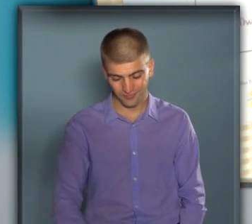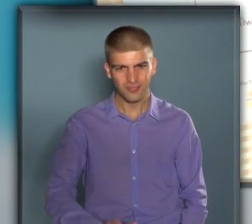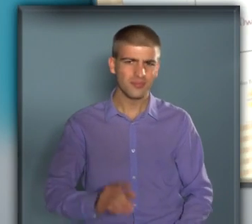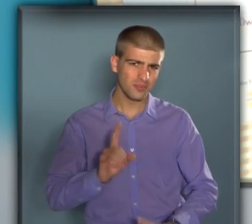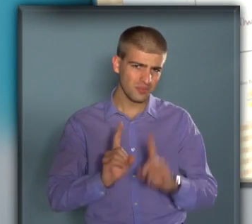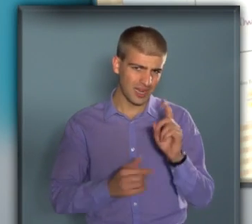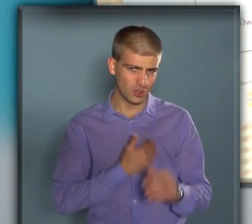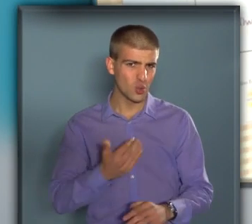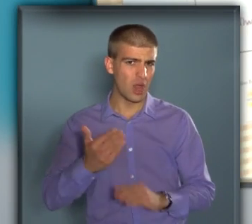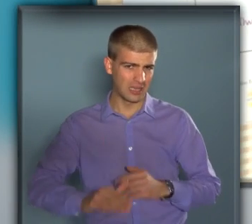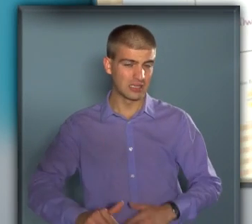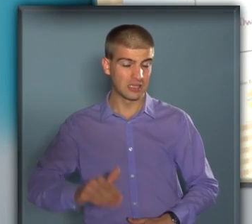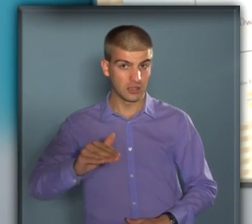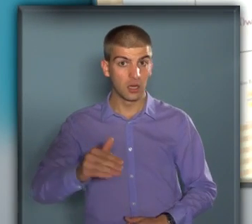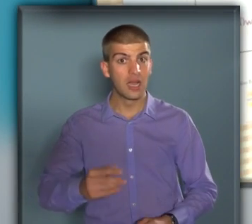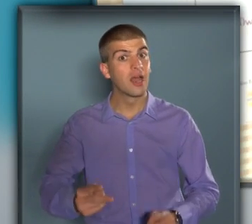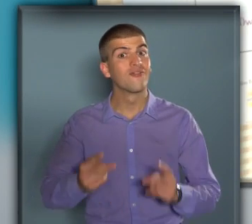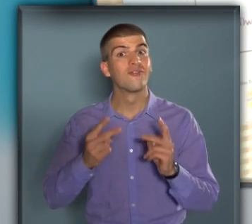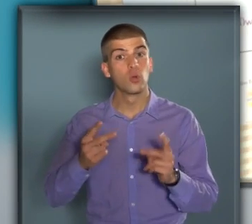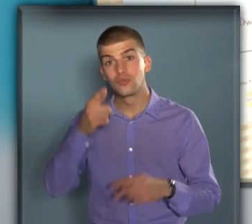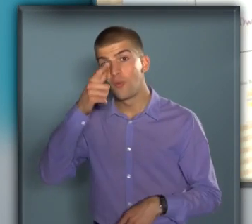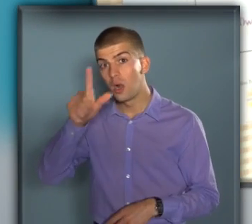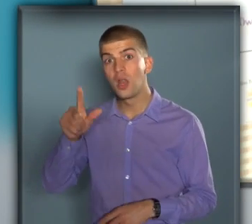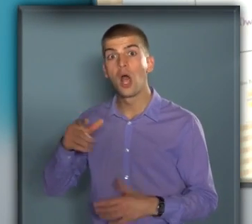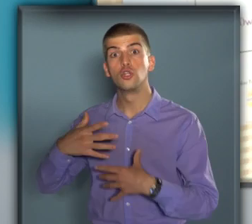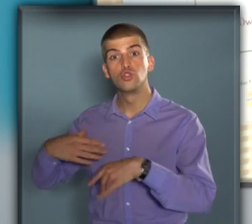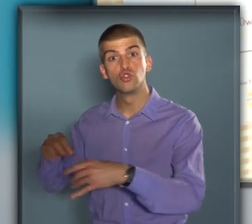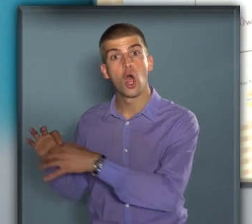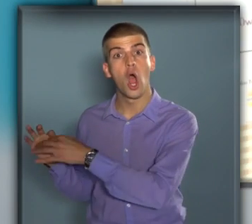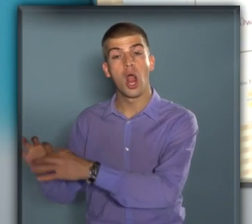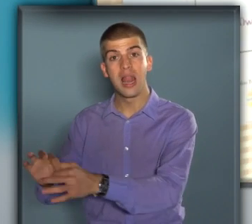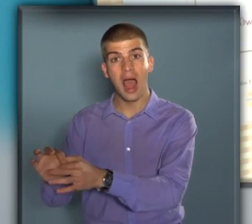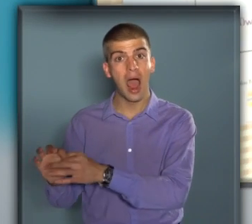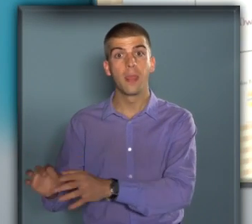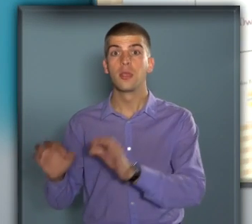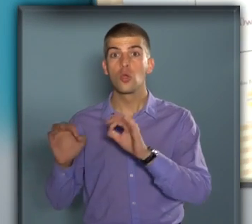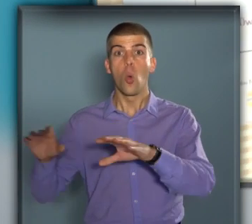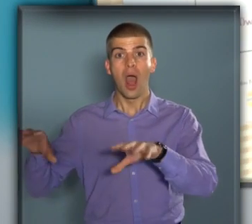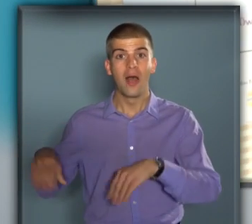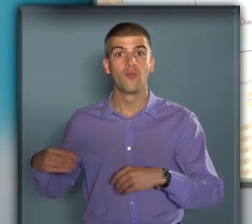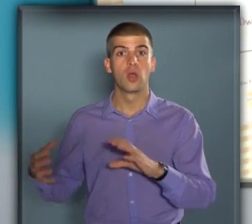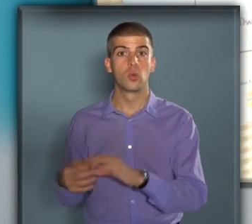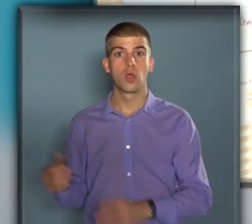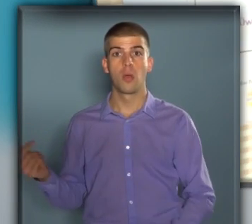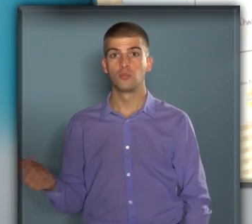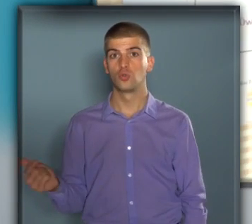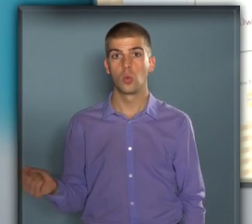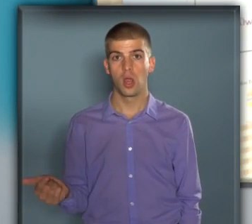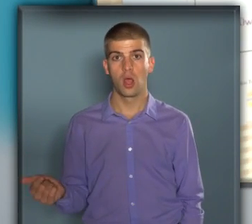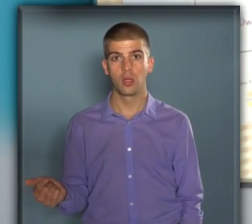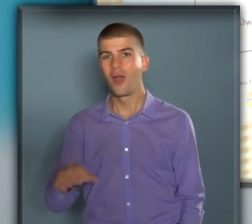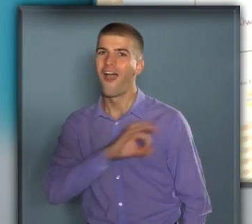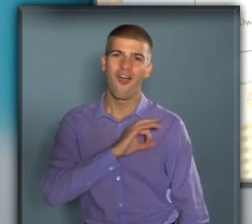iskola alatt is, nagyon fontos lenne az, hogy a családokkal legyen egy olyan elfogadó kapcsolat, ami nem tévesztendő össze